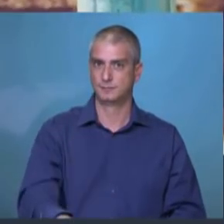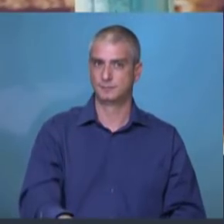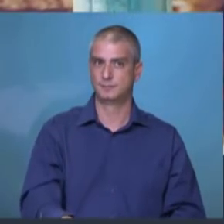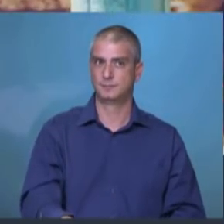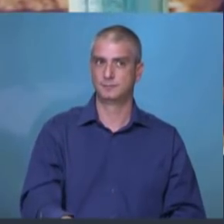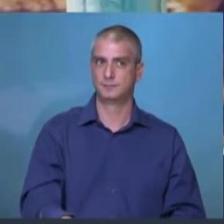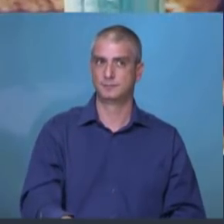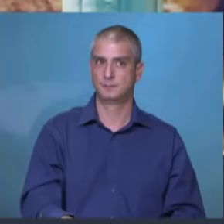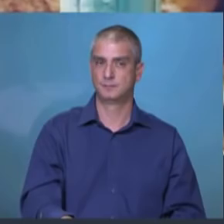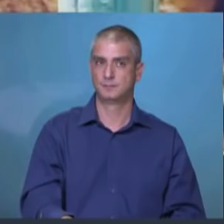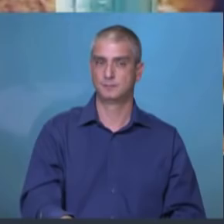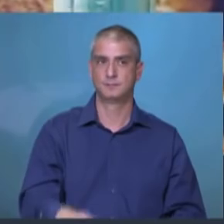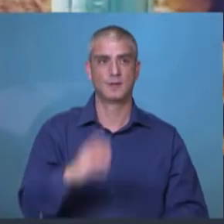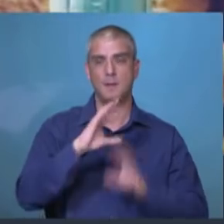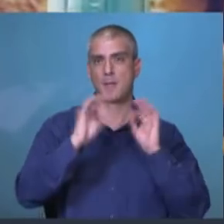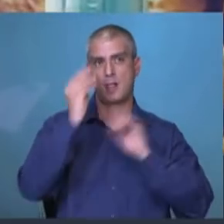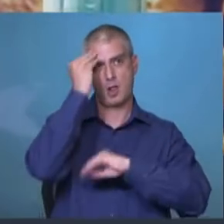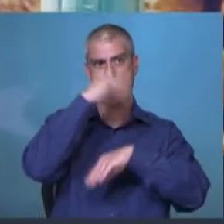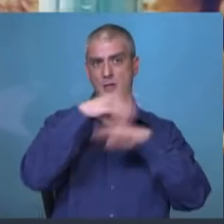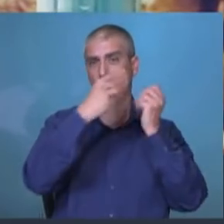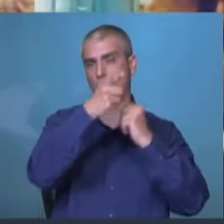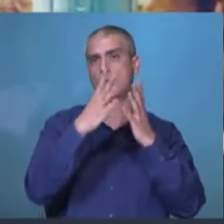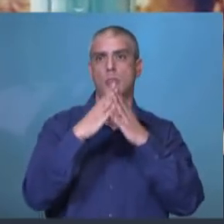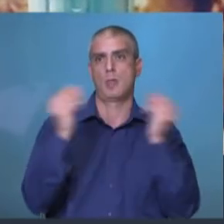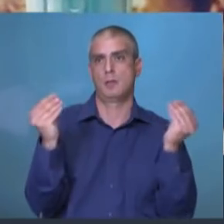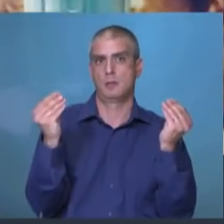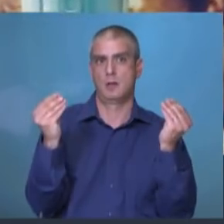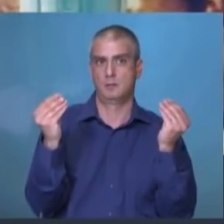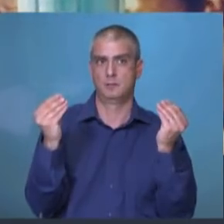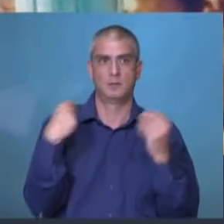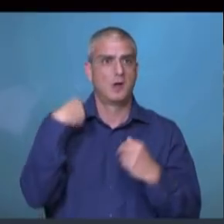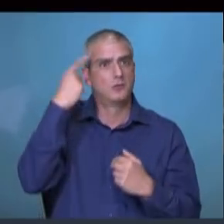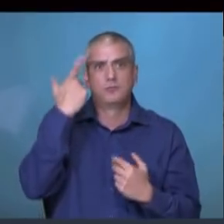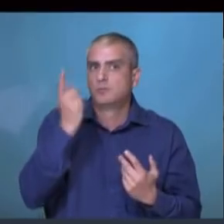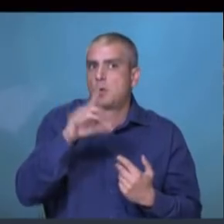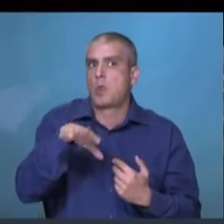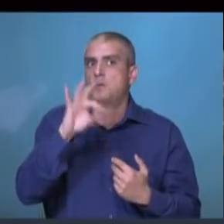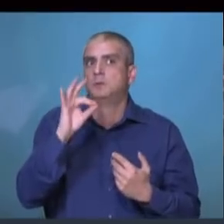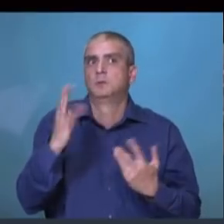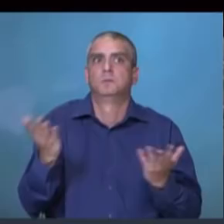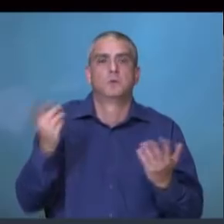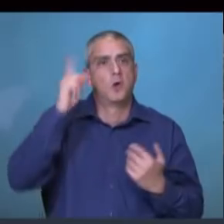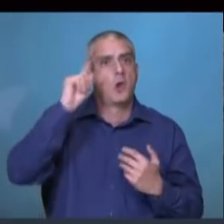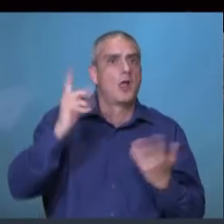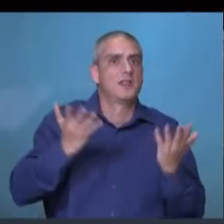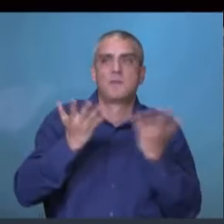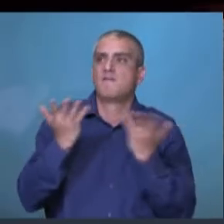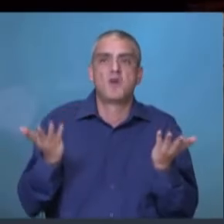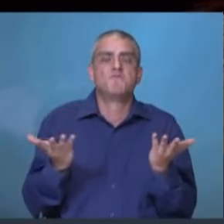ההודעה הראשונית למשפחה הייתה נעדר. חשבנו, לא מוצאים אותו, לא יודעים איפה הוא,